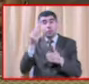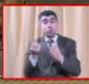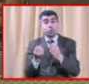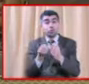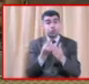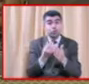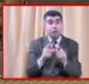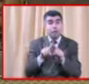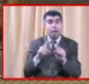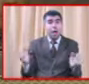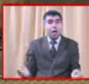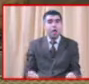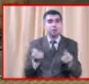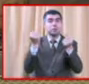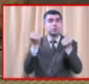للنهوض